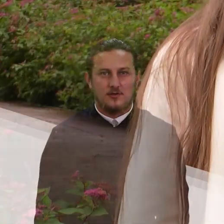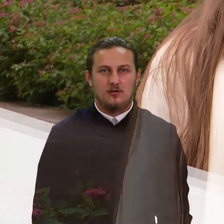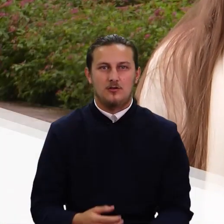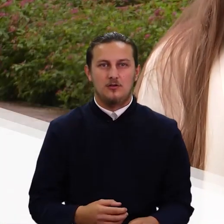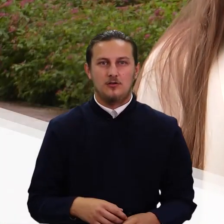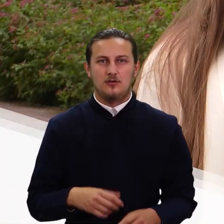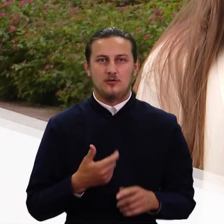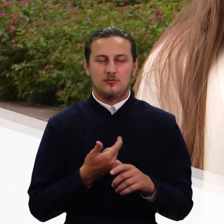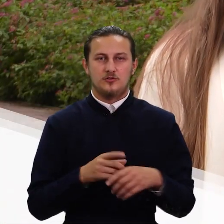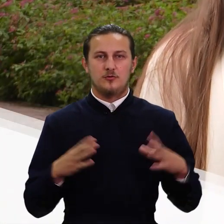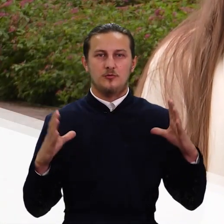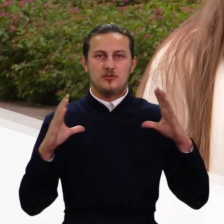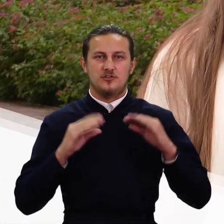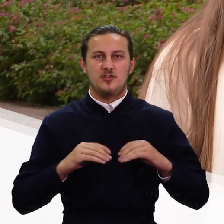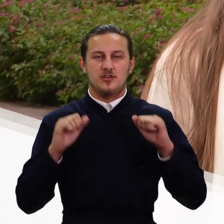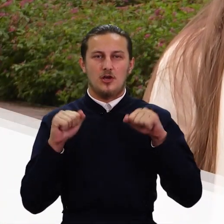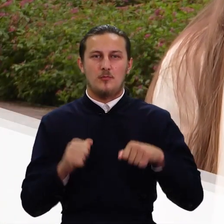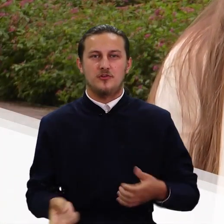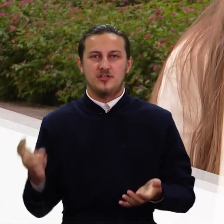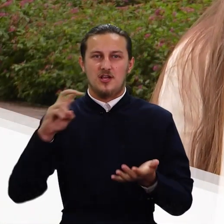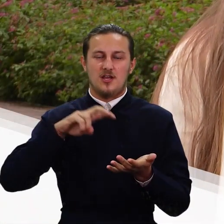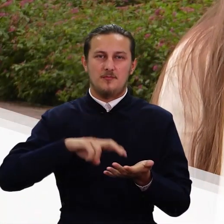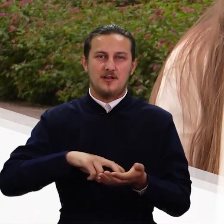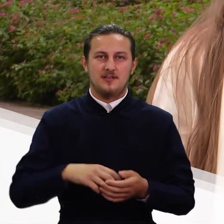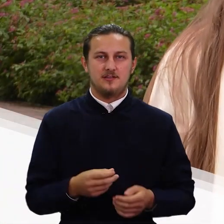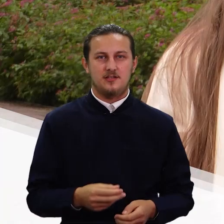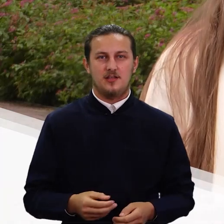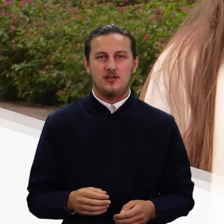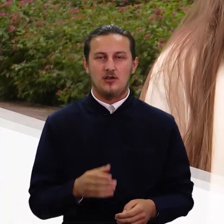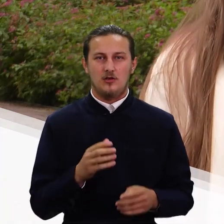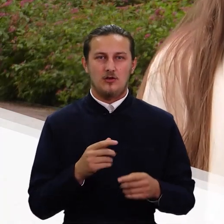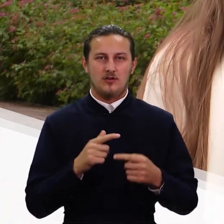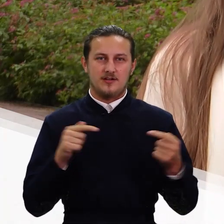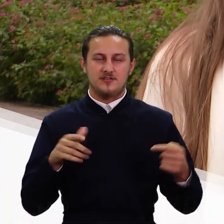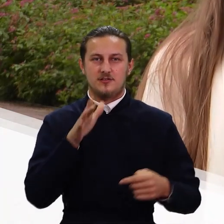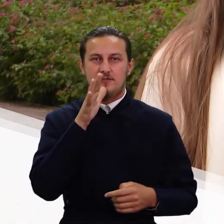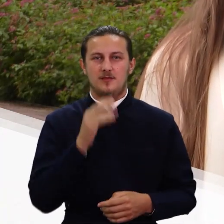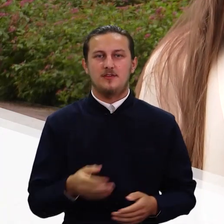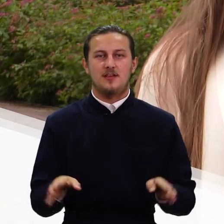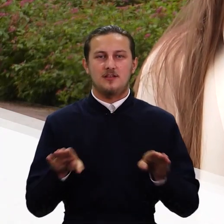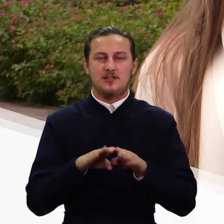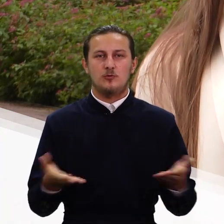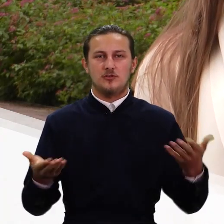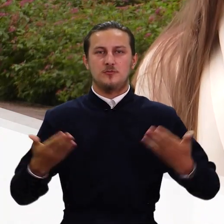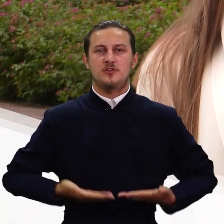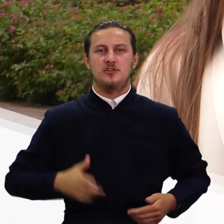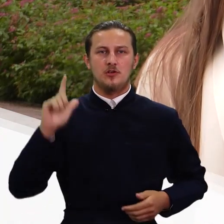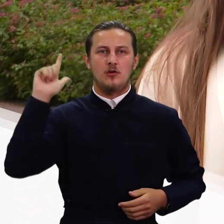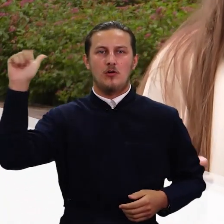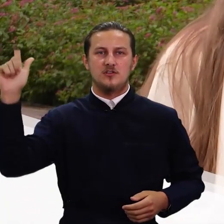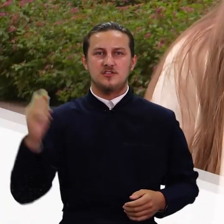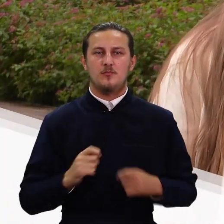Особливе втішання може надійти найбільш неочікуваний момент. Так і в нашому житті Господь виявляє своїх обранців